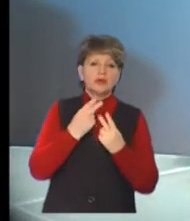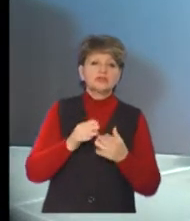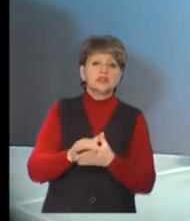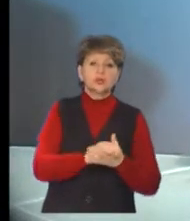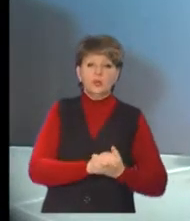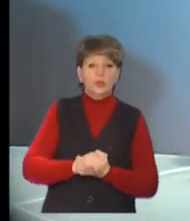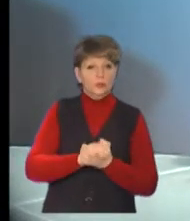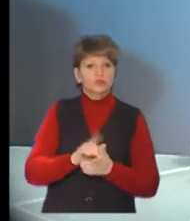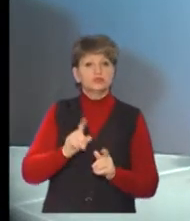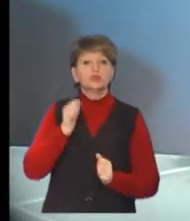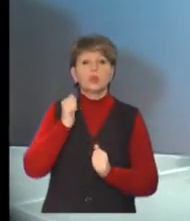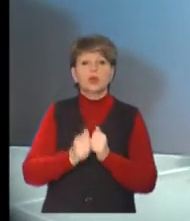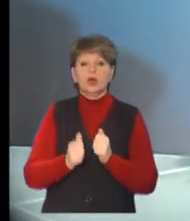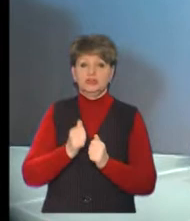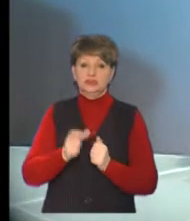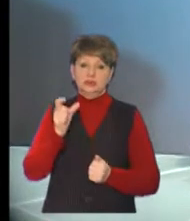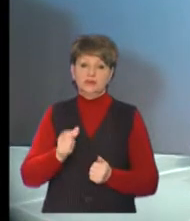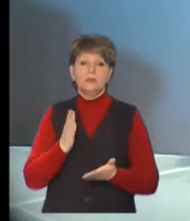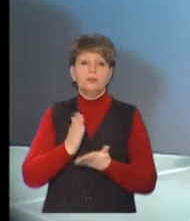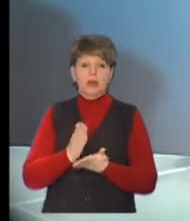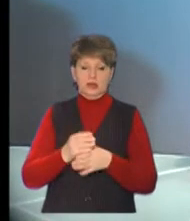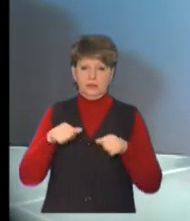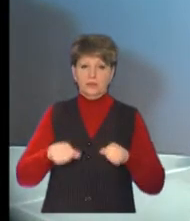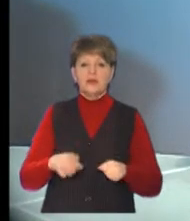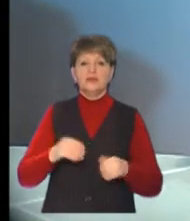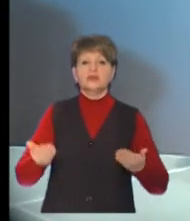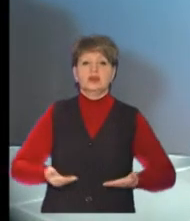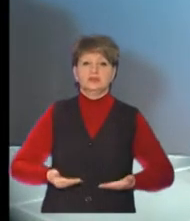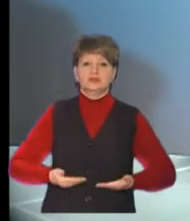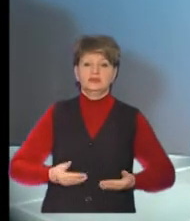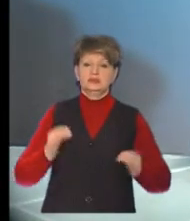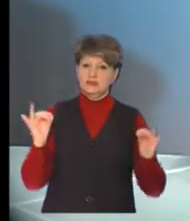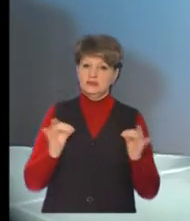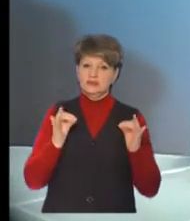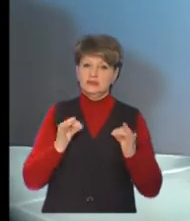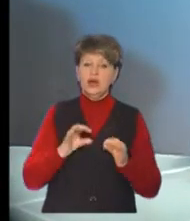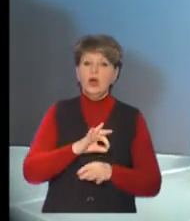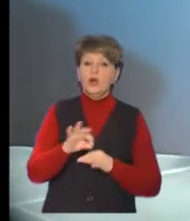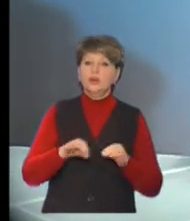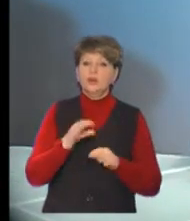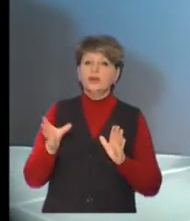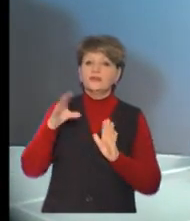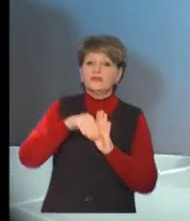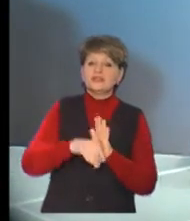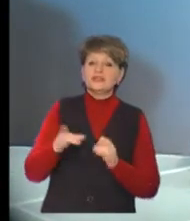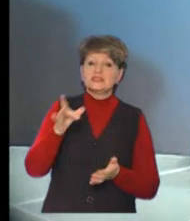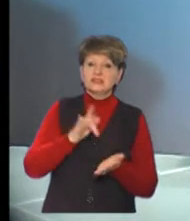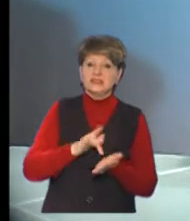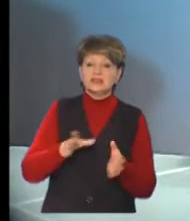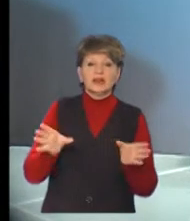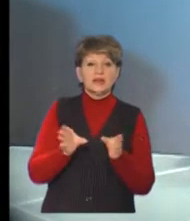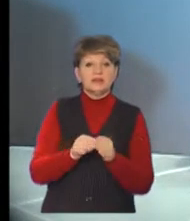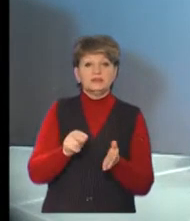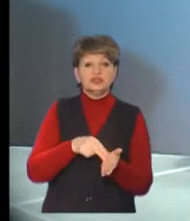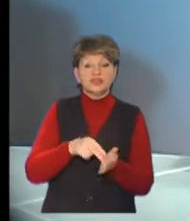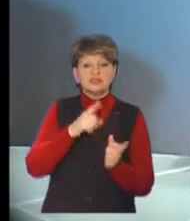показати суспільству, що кожна людина має право на повноцінне і цікаве життя. Проект втілив обласний молодіжний ресурсний центр разом